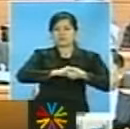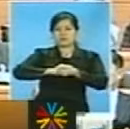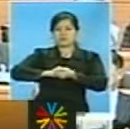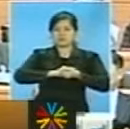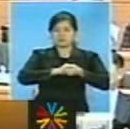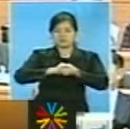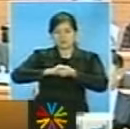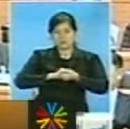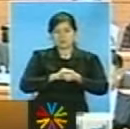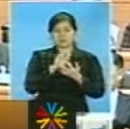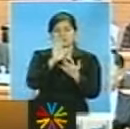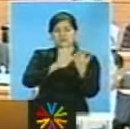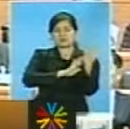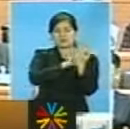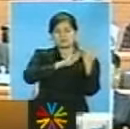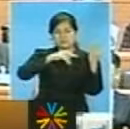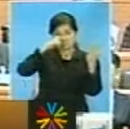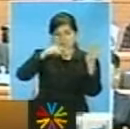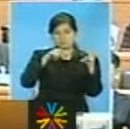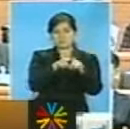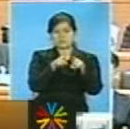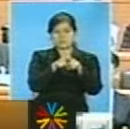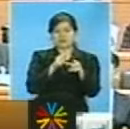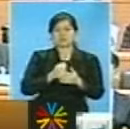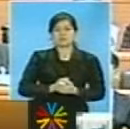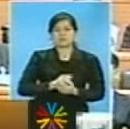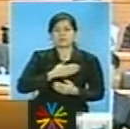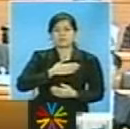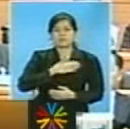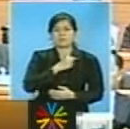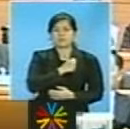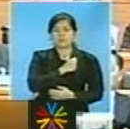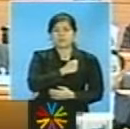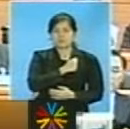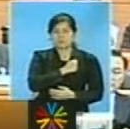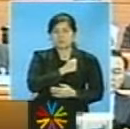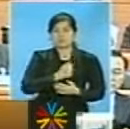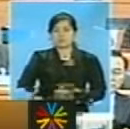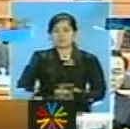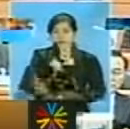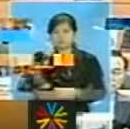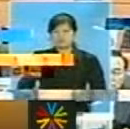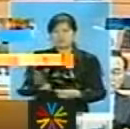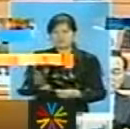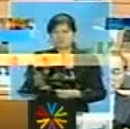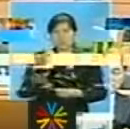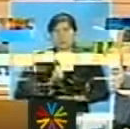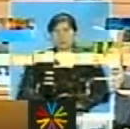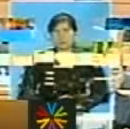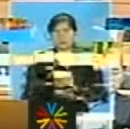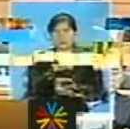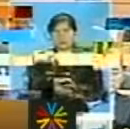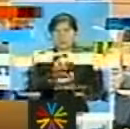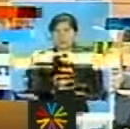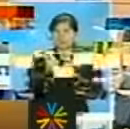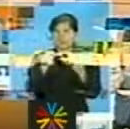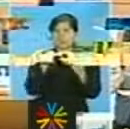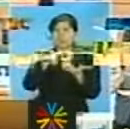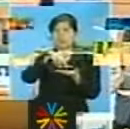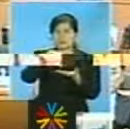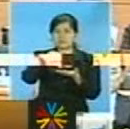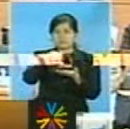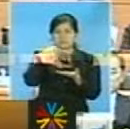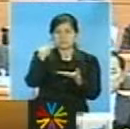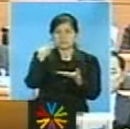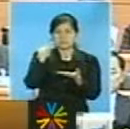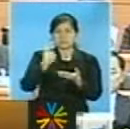ขึ้นภายในชาติผมได้ใช้ความอดทนด้วยความเข้าใจในบริบททุก